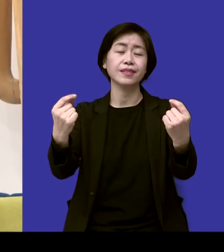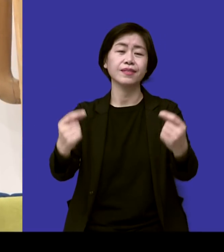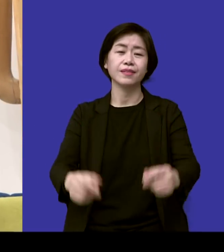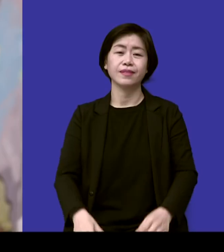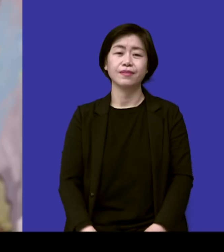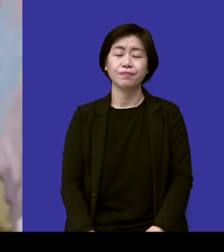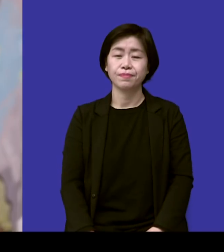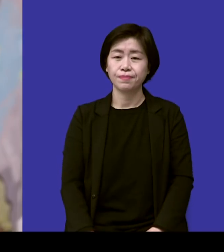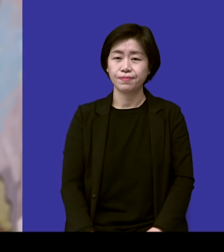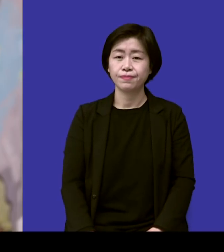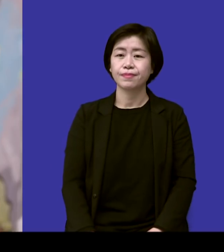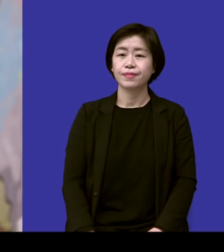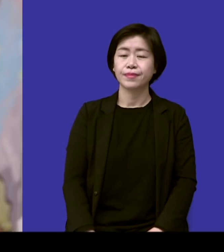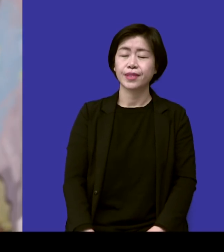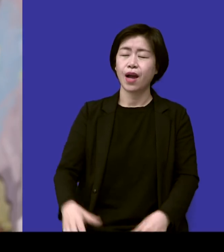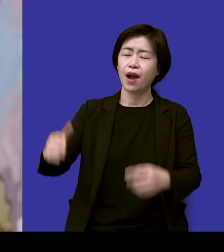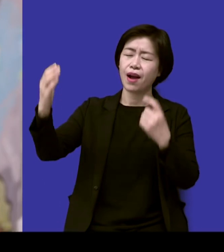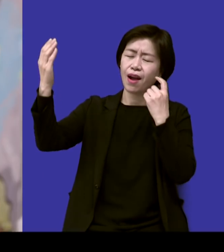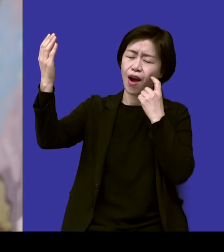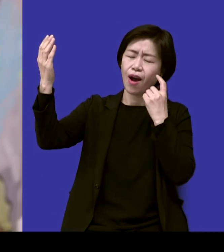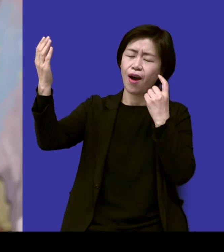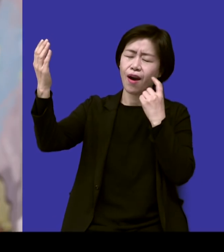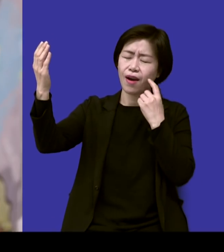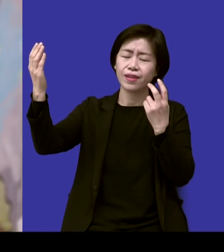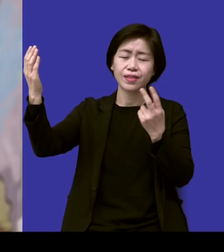변함없으신 거짓